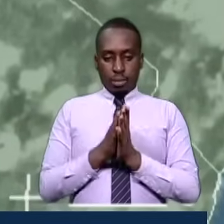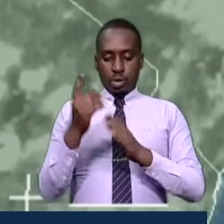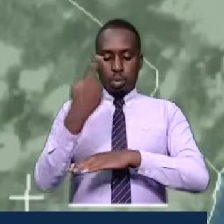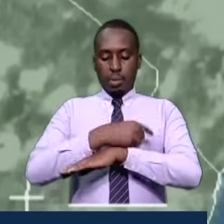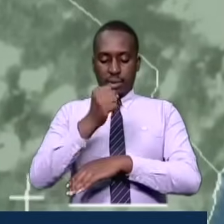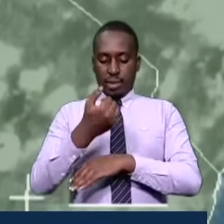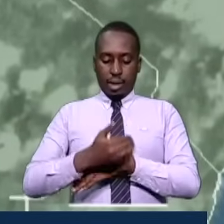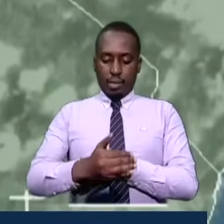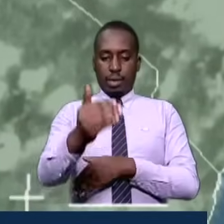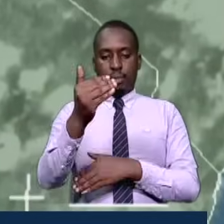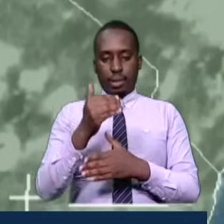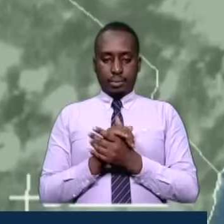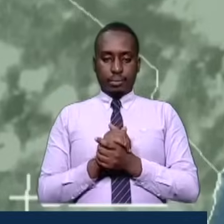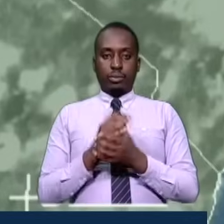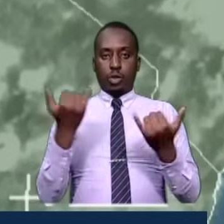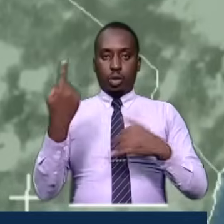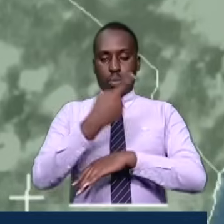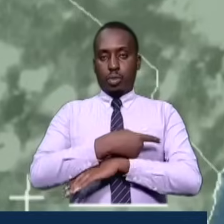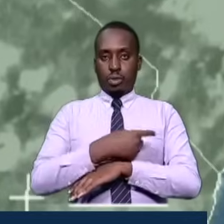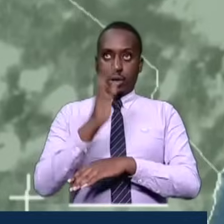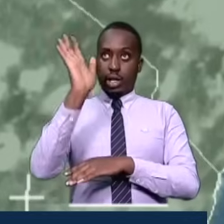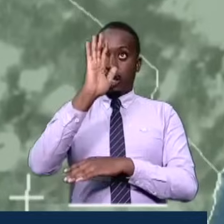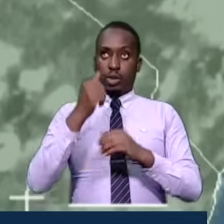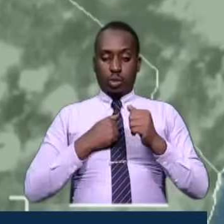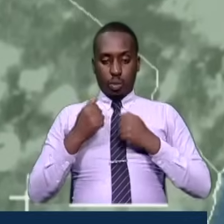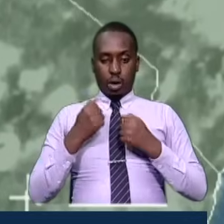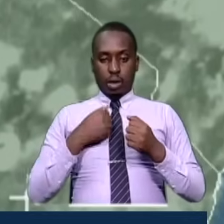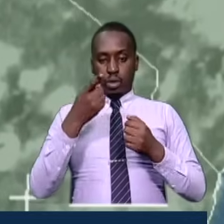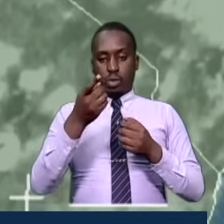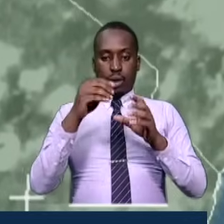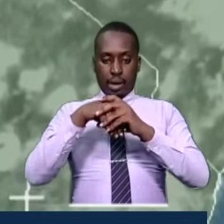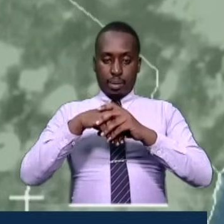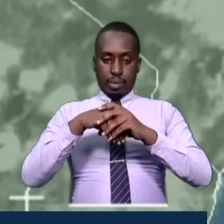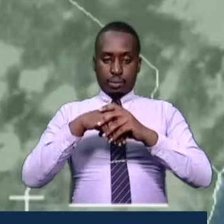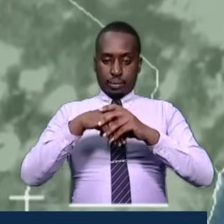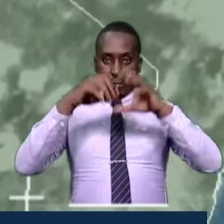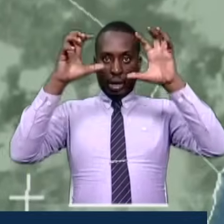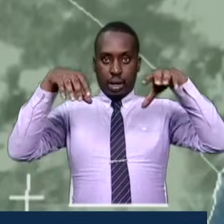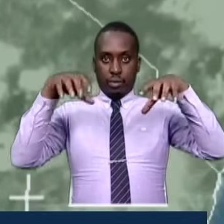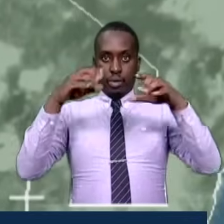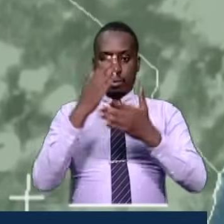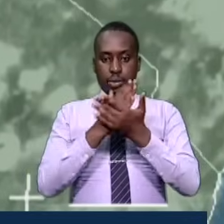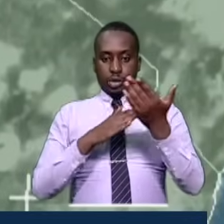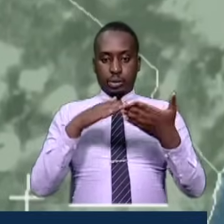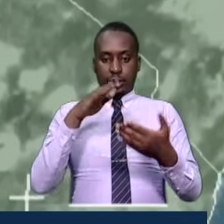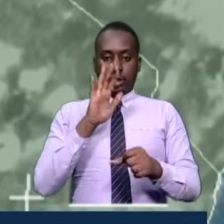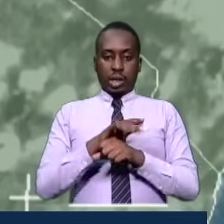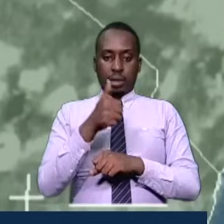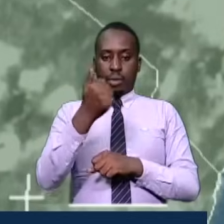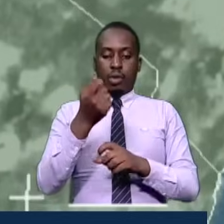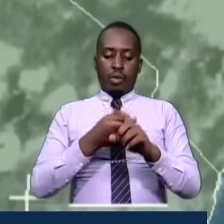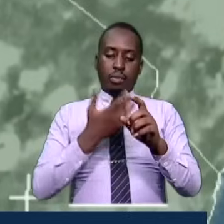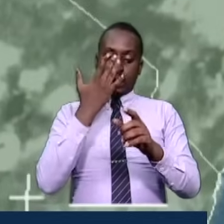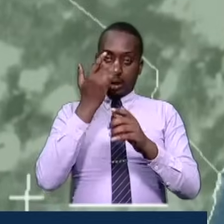minsi itanu iri imbere uyu munsi ikirere cy'u Rwanda cyo kikaba cyaranzwe n'imvura mu bice byinshi byaho kuva mu masaha